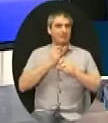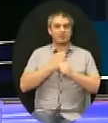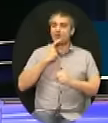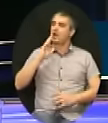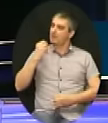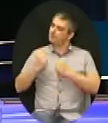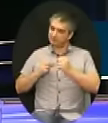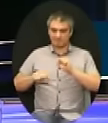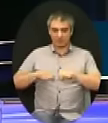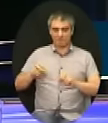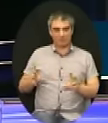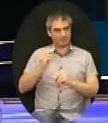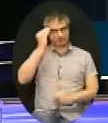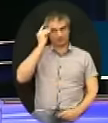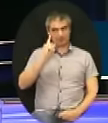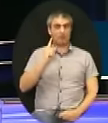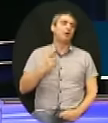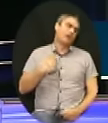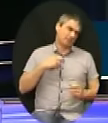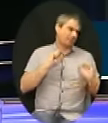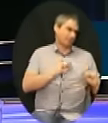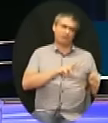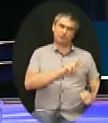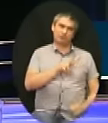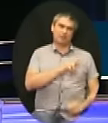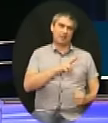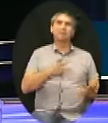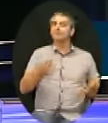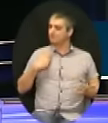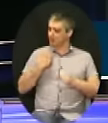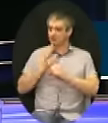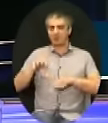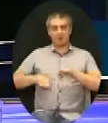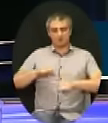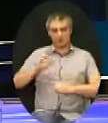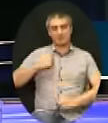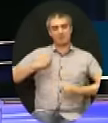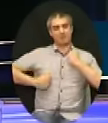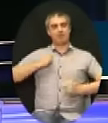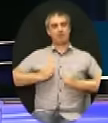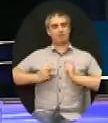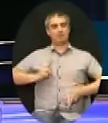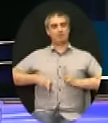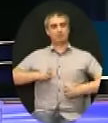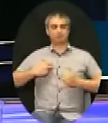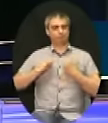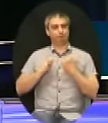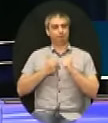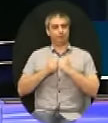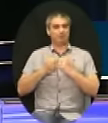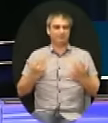ריצה וגם אופניים, צריך כן. לזכור. אני בעד אני, שני הדברים באופן עקרוני. בדיוק, אני עושה גם אופניים וגם ריצה, אבל אני